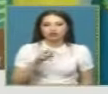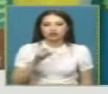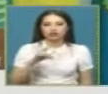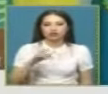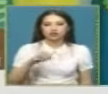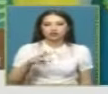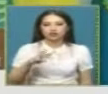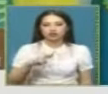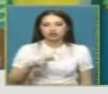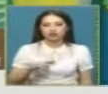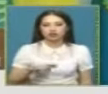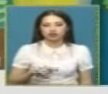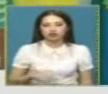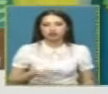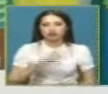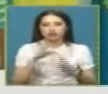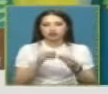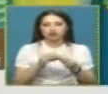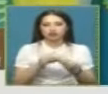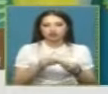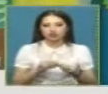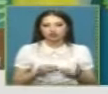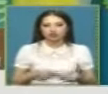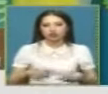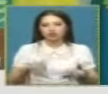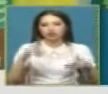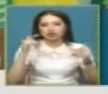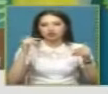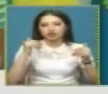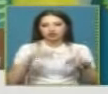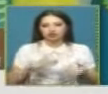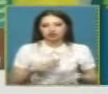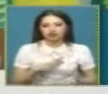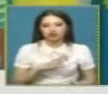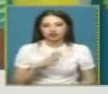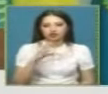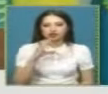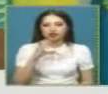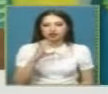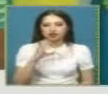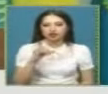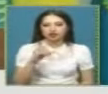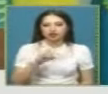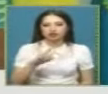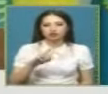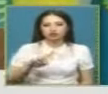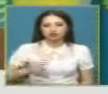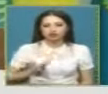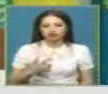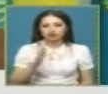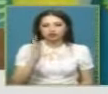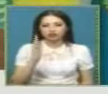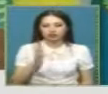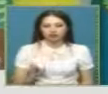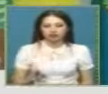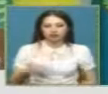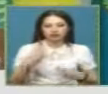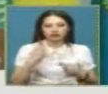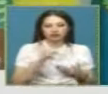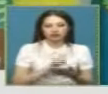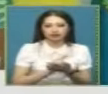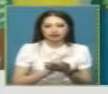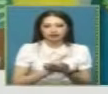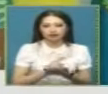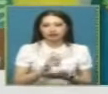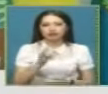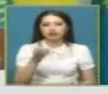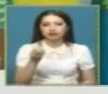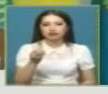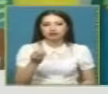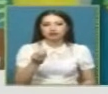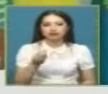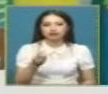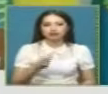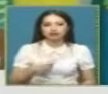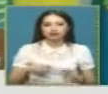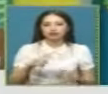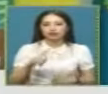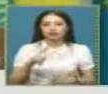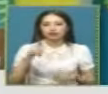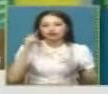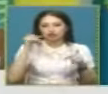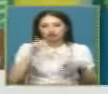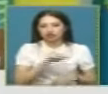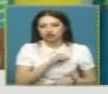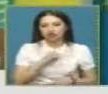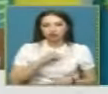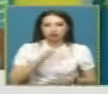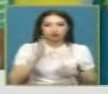конференциясының шешімін алдағы өткелі отырған съезге біз жеткізетін боламыз. Съез өзінің шешімін